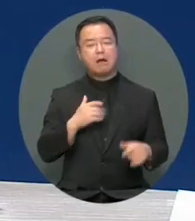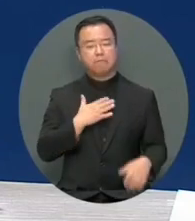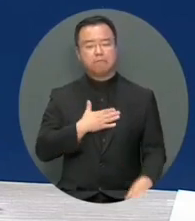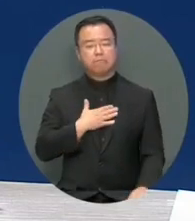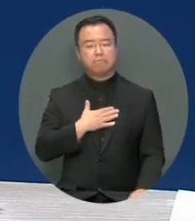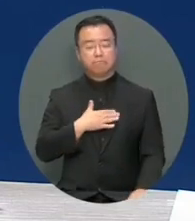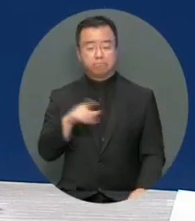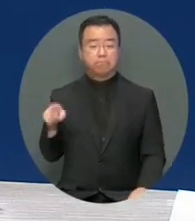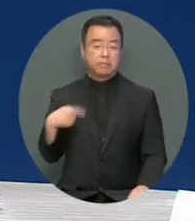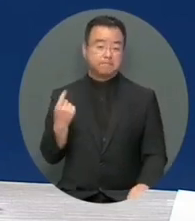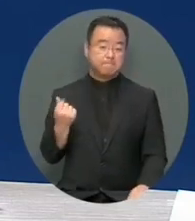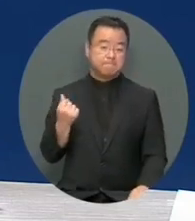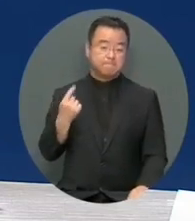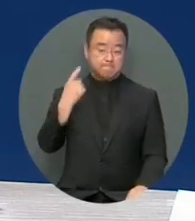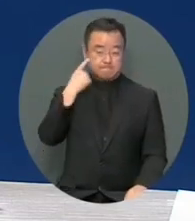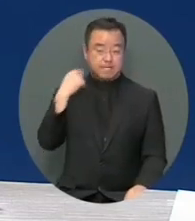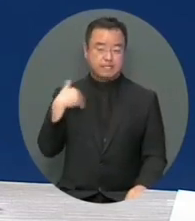있겠습니다만은